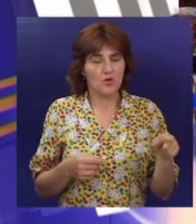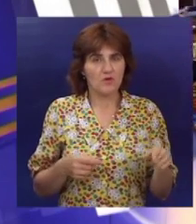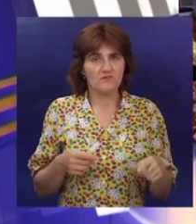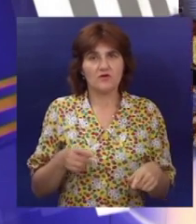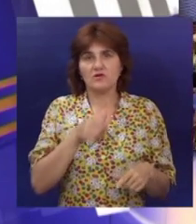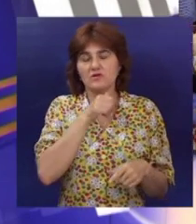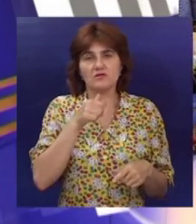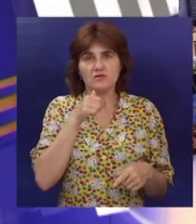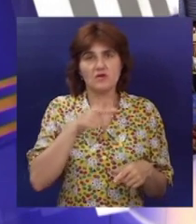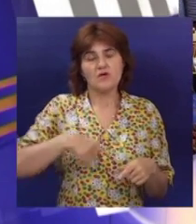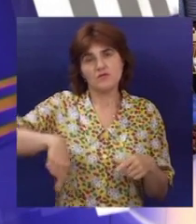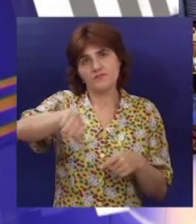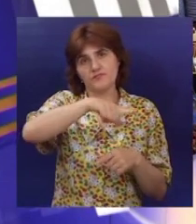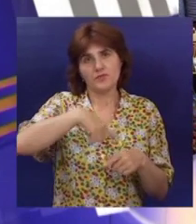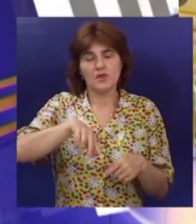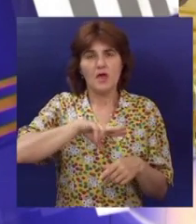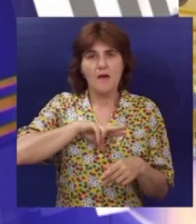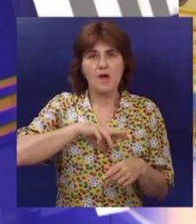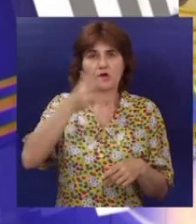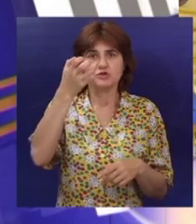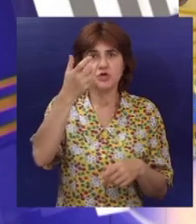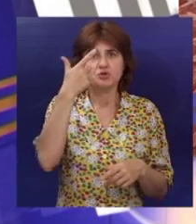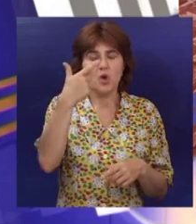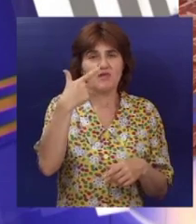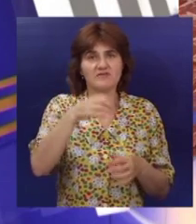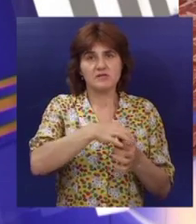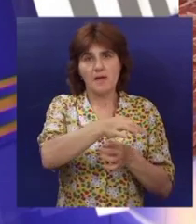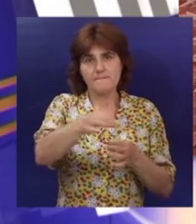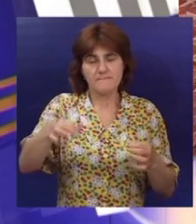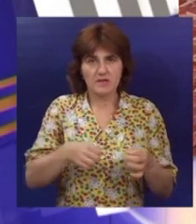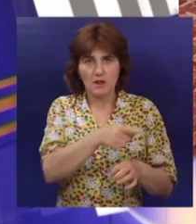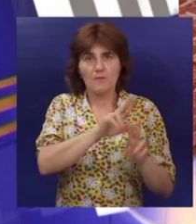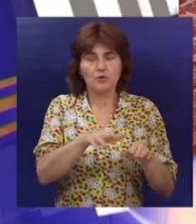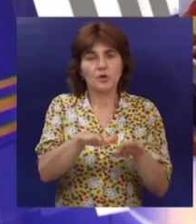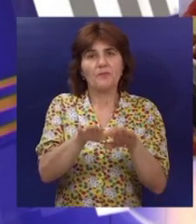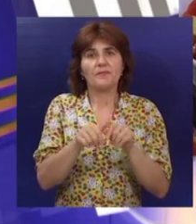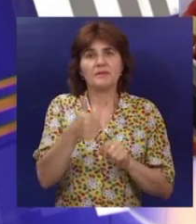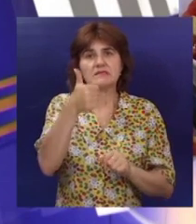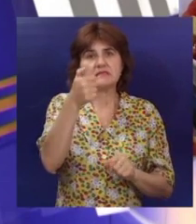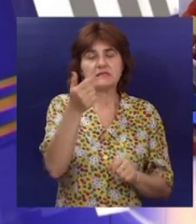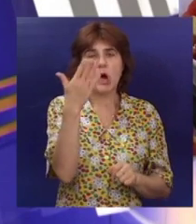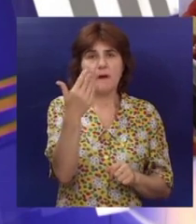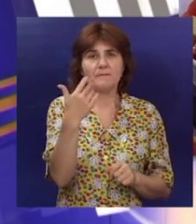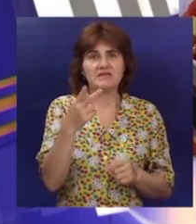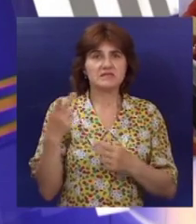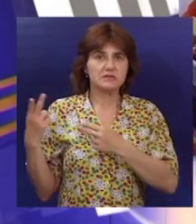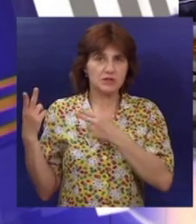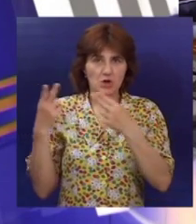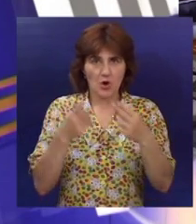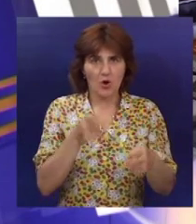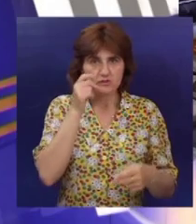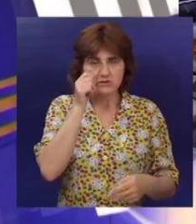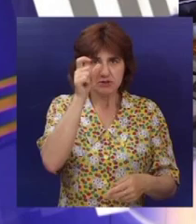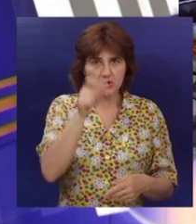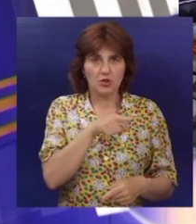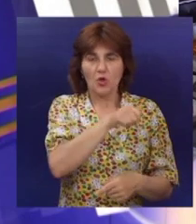Restoran Panorama se prostire na 420 kvadratnih metara i može da primi 150 gostiju. Ovaj klasični restoran